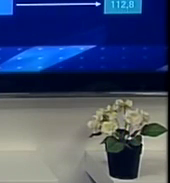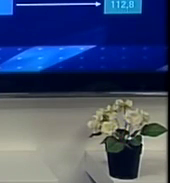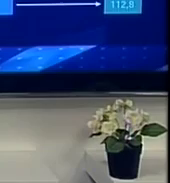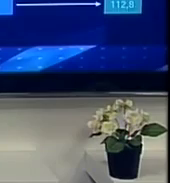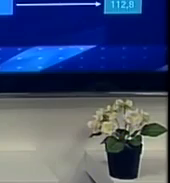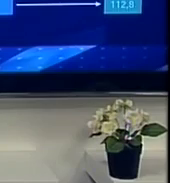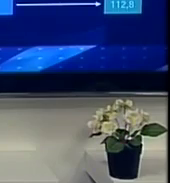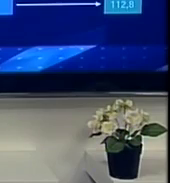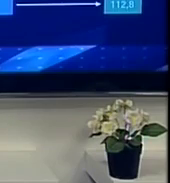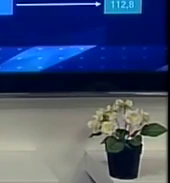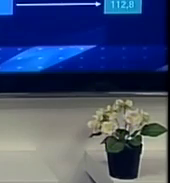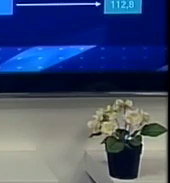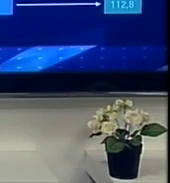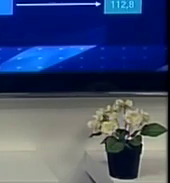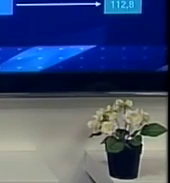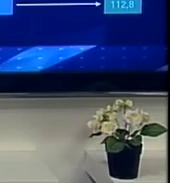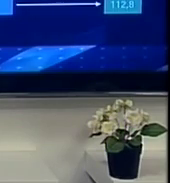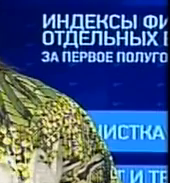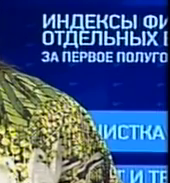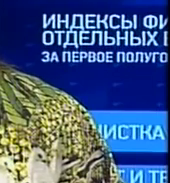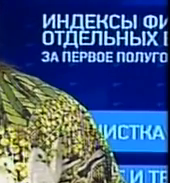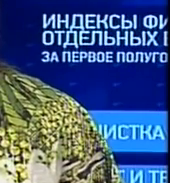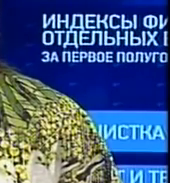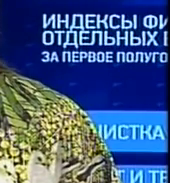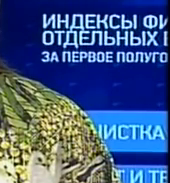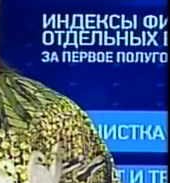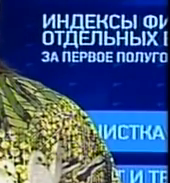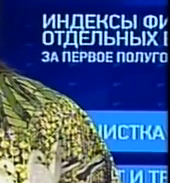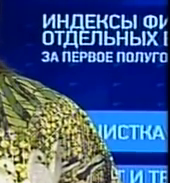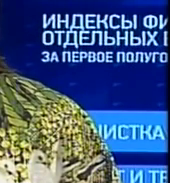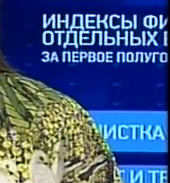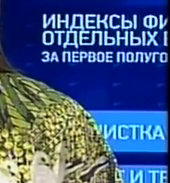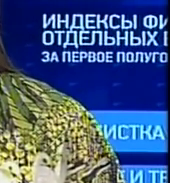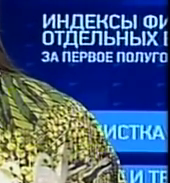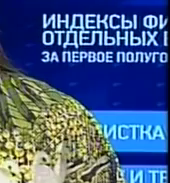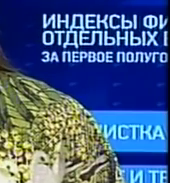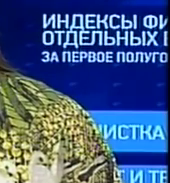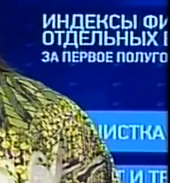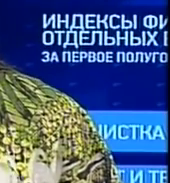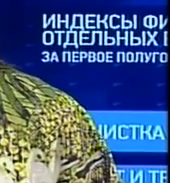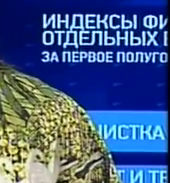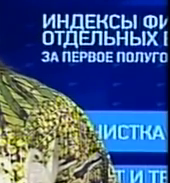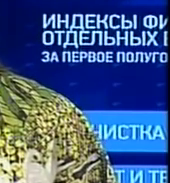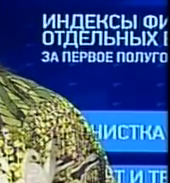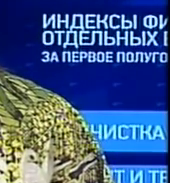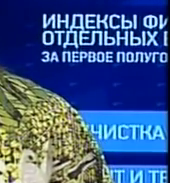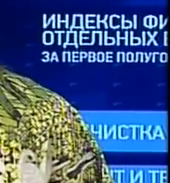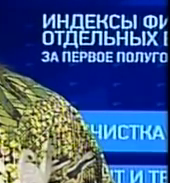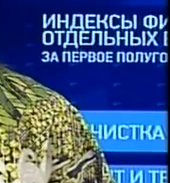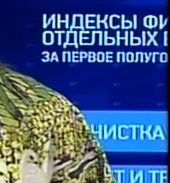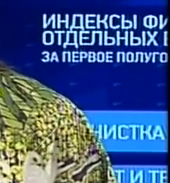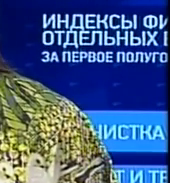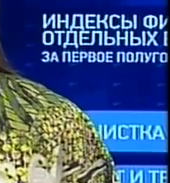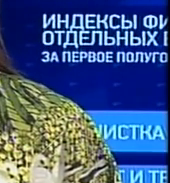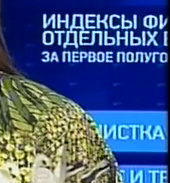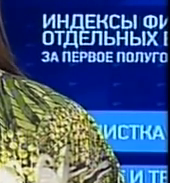в этом году увеличились почти на 18%. У прекрасной половины населения области, по статистике, существенно повысился